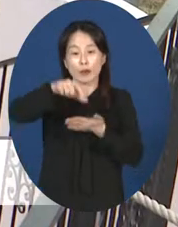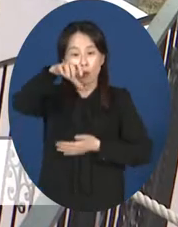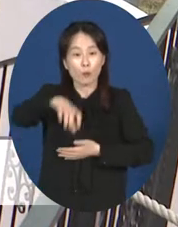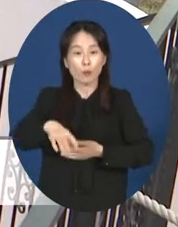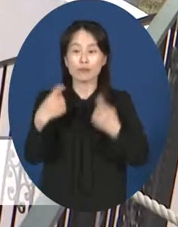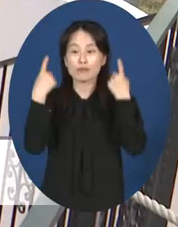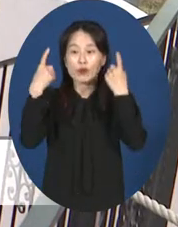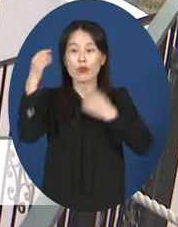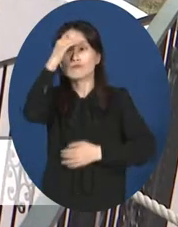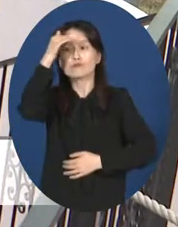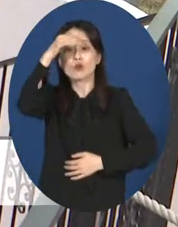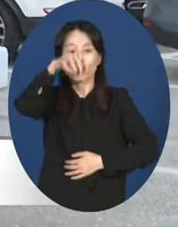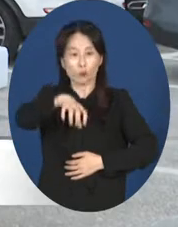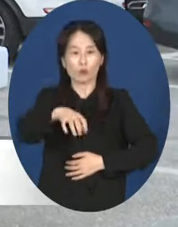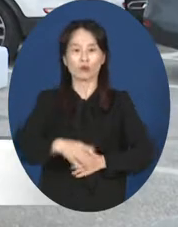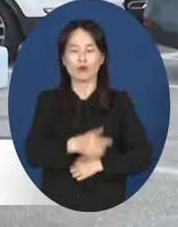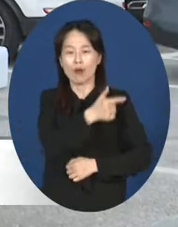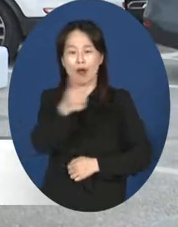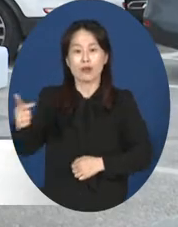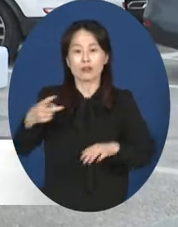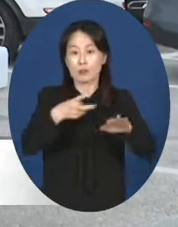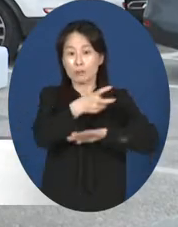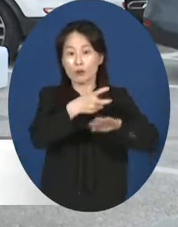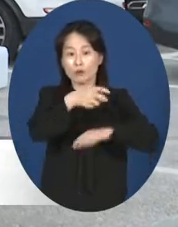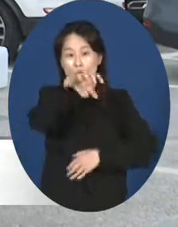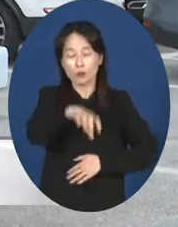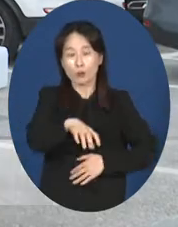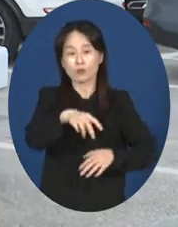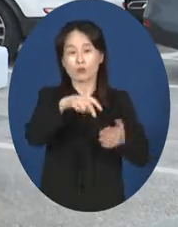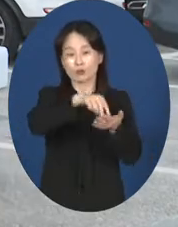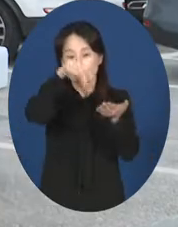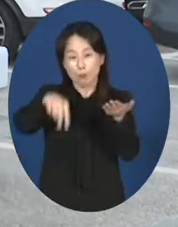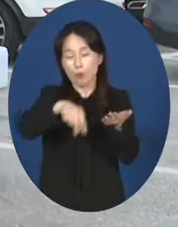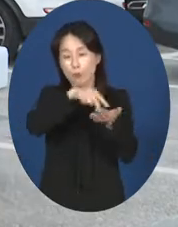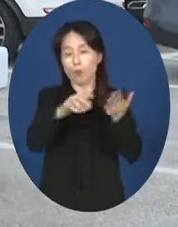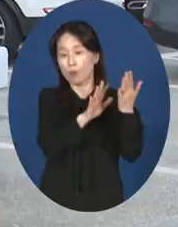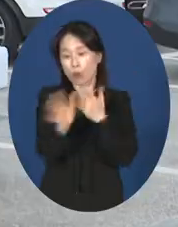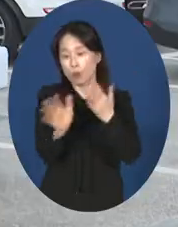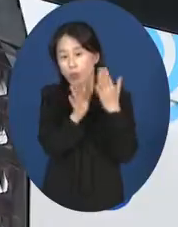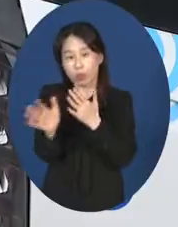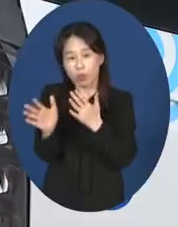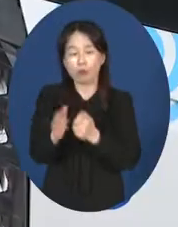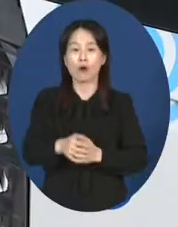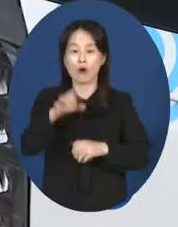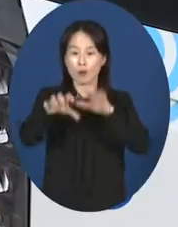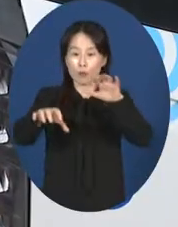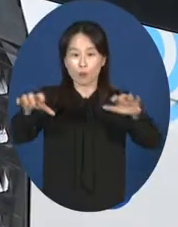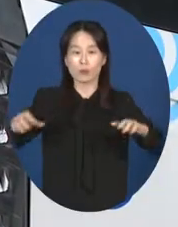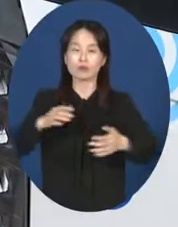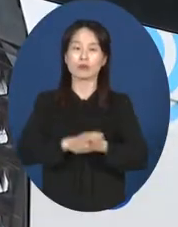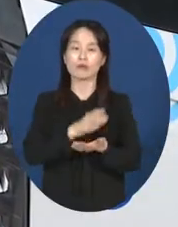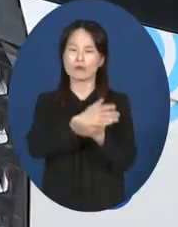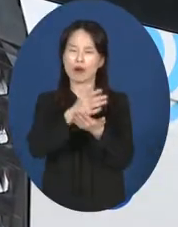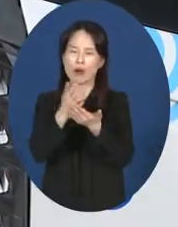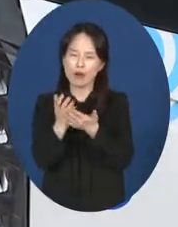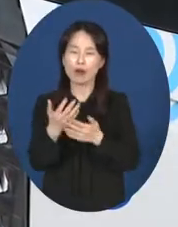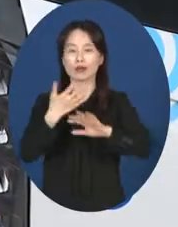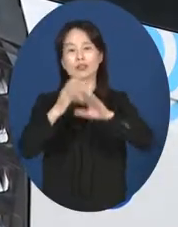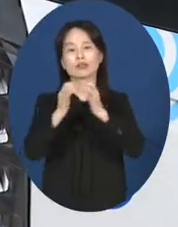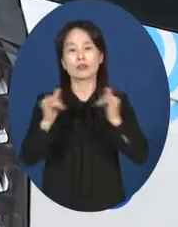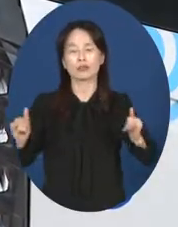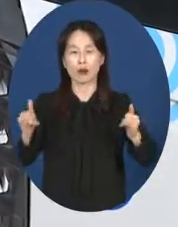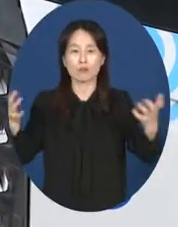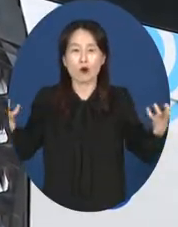한 관광지입니다. 대형 관광버스에서 줄지어 사람들이 내리고 여행지 곳곳이 다양한 피부색을 띤